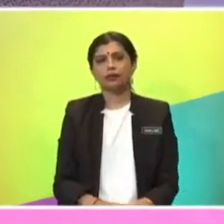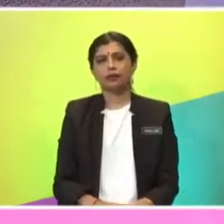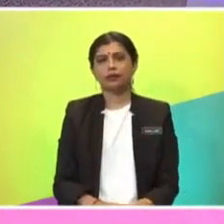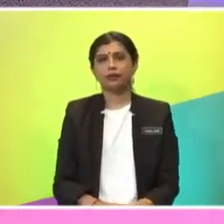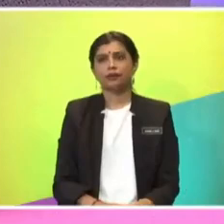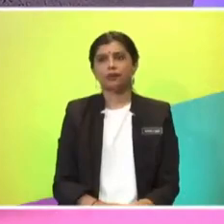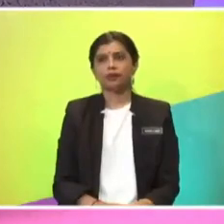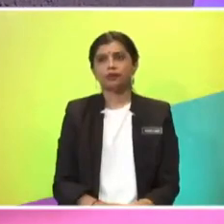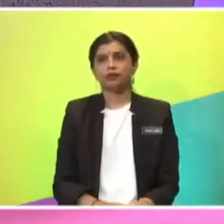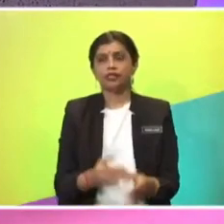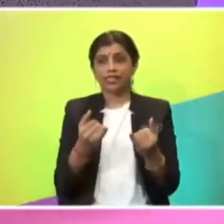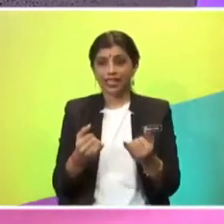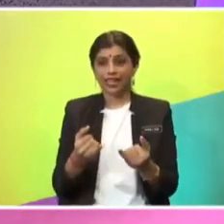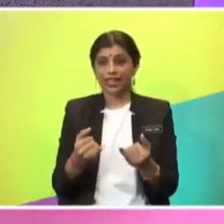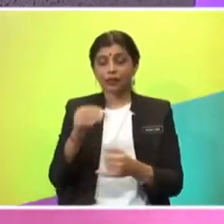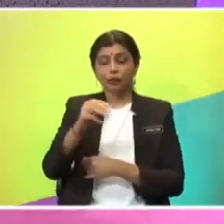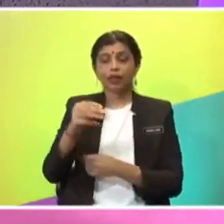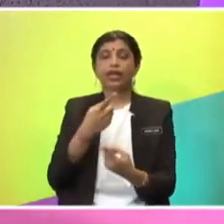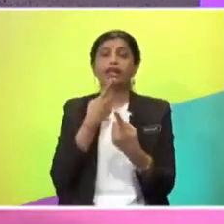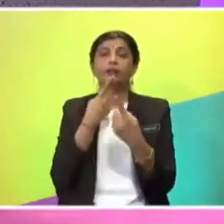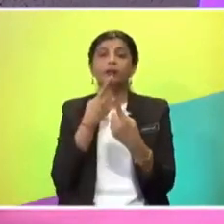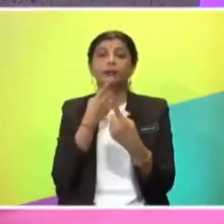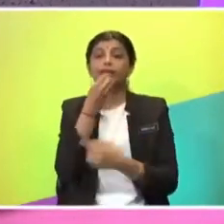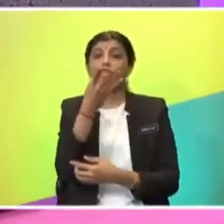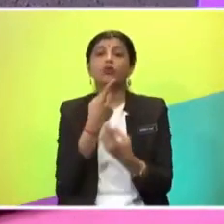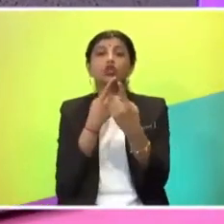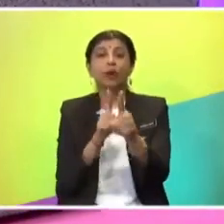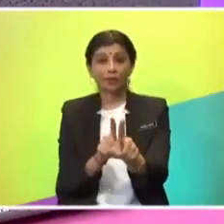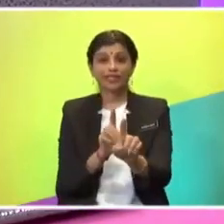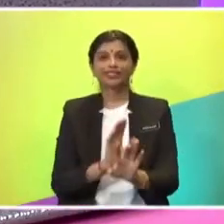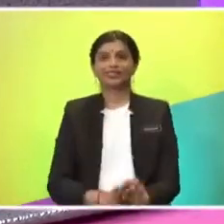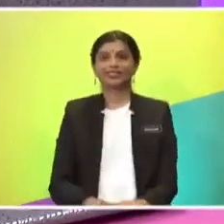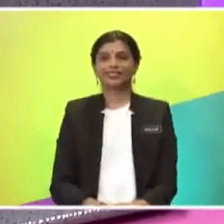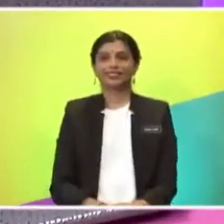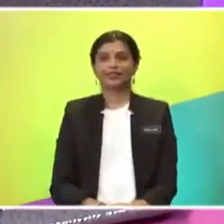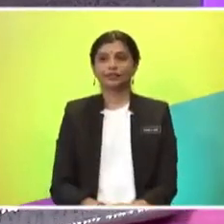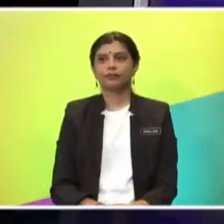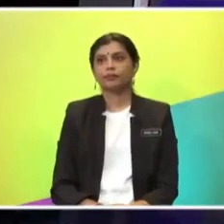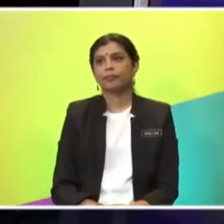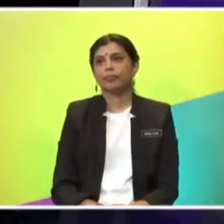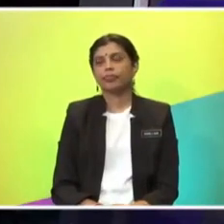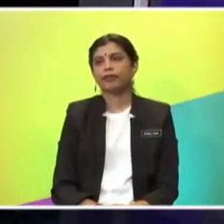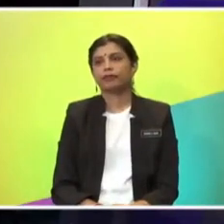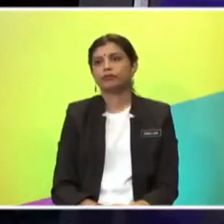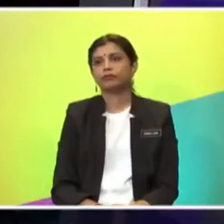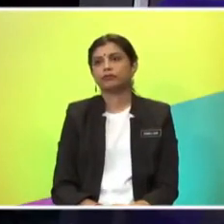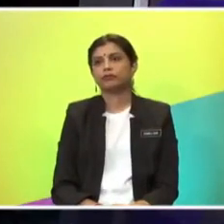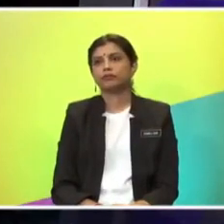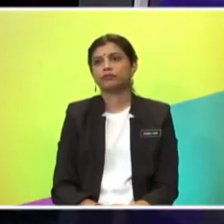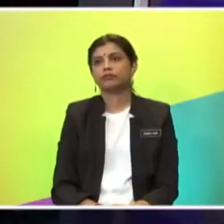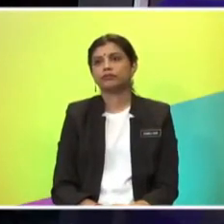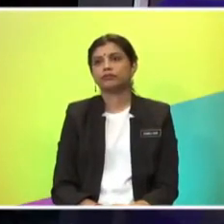untuk bacakan jawapan penuh untuk soalan yang cikgu bacakan tadi? Okey, Louis. Baca,